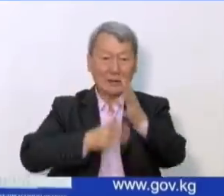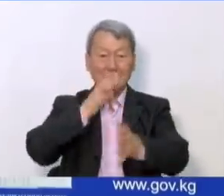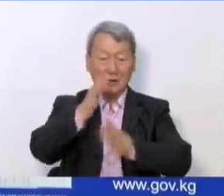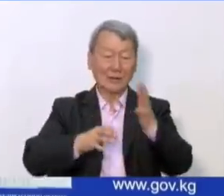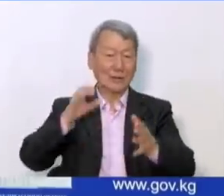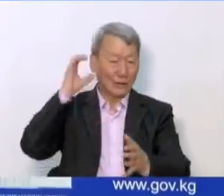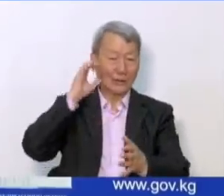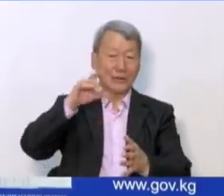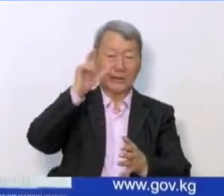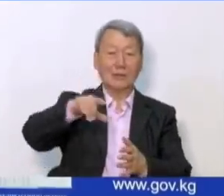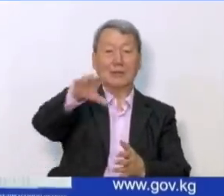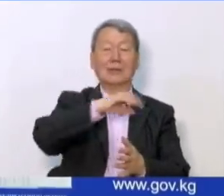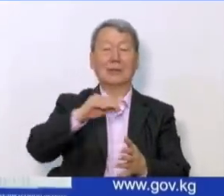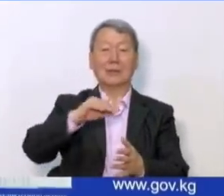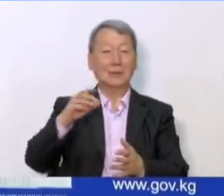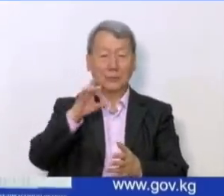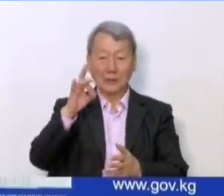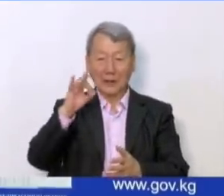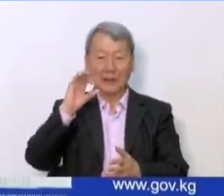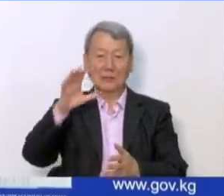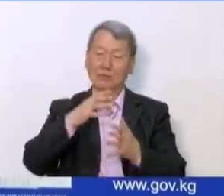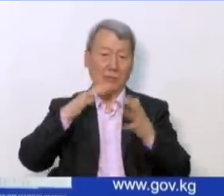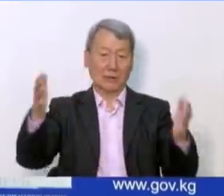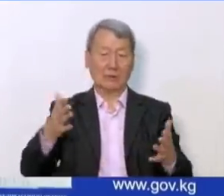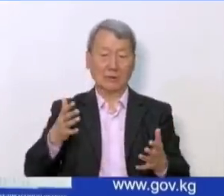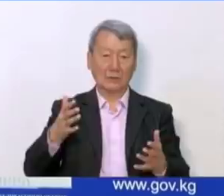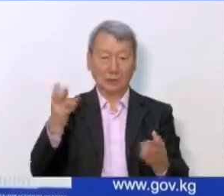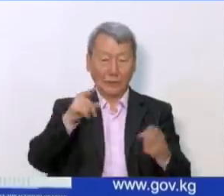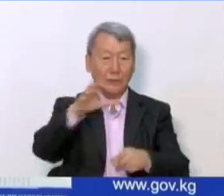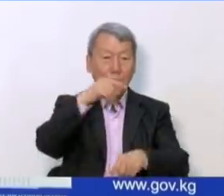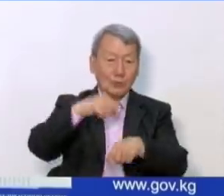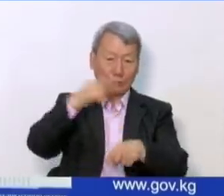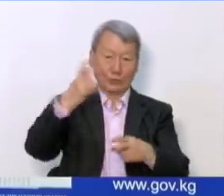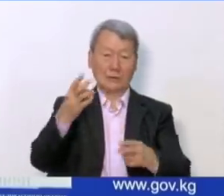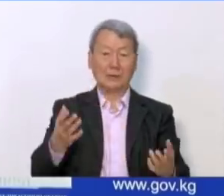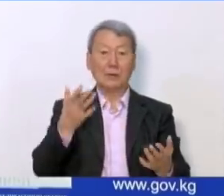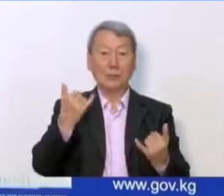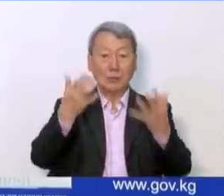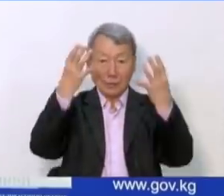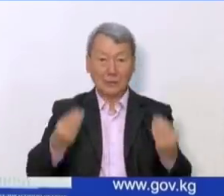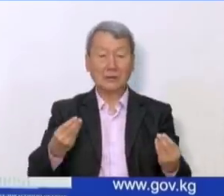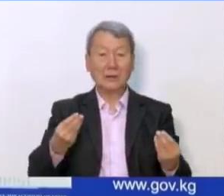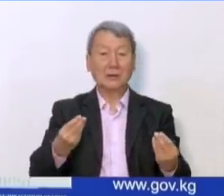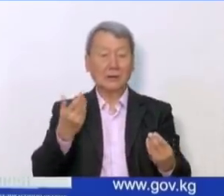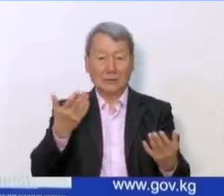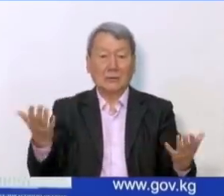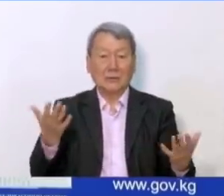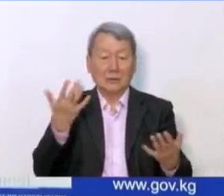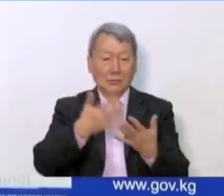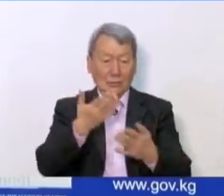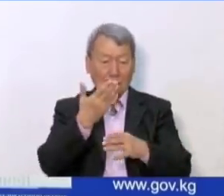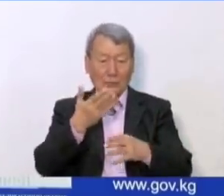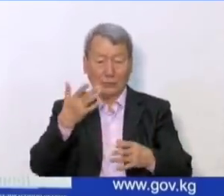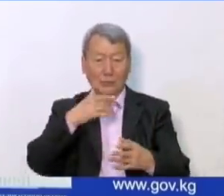деген, бул коркунуч зор экенин деген биз жакшы түшүнүшүбүз керек. Анткени бүгүнкү күндө деген эң аярлуу катмарыбыз